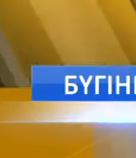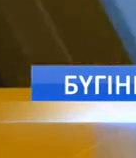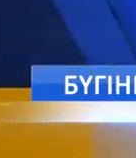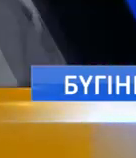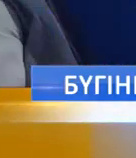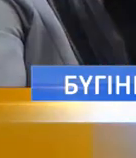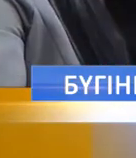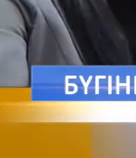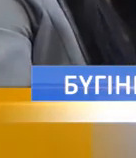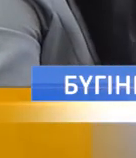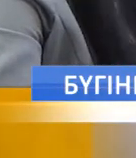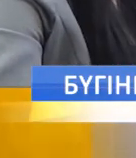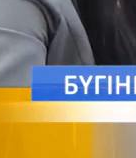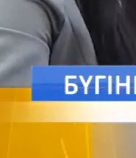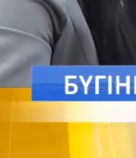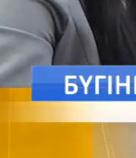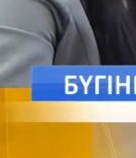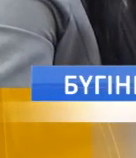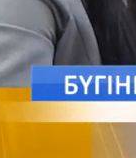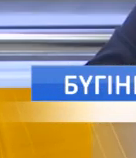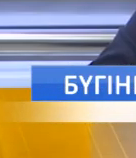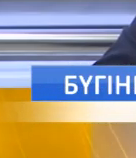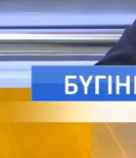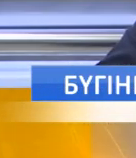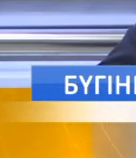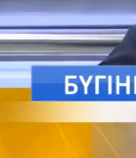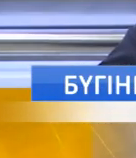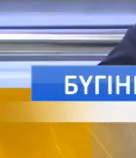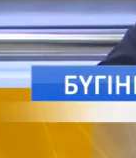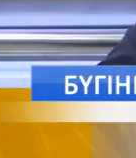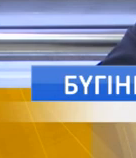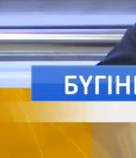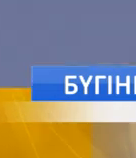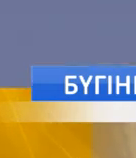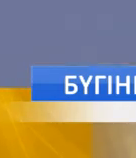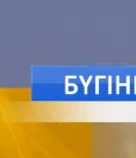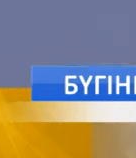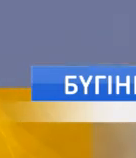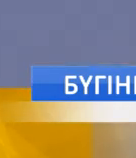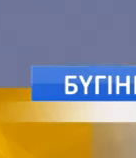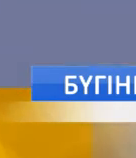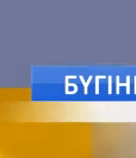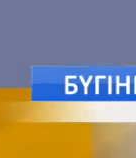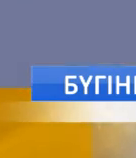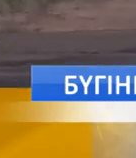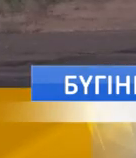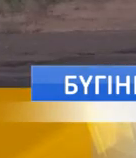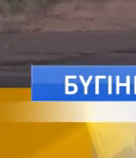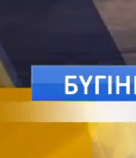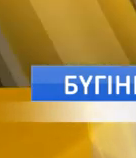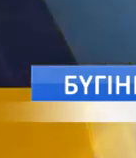өркендетпек. Талдау және болжау орталығының мәліметі. Алматы облысына биыл 2 миллионнан аса турист келеді деген болжам